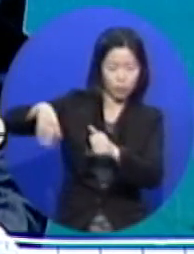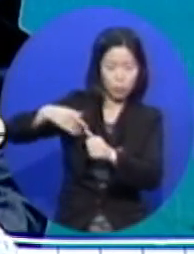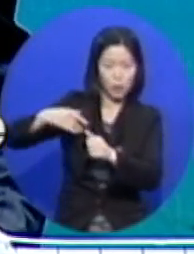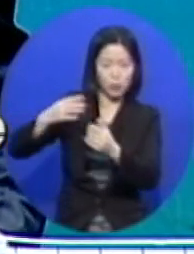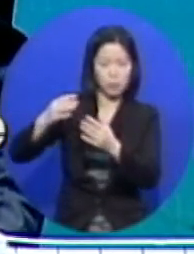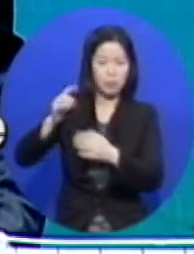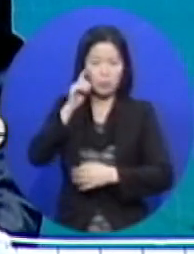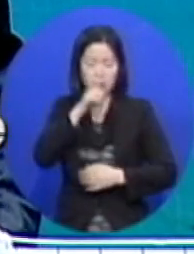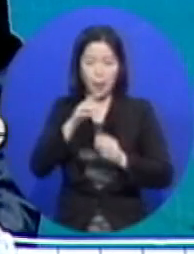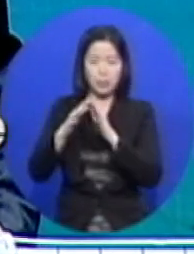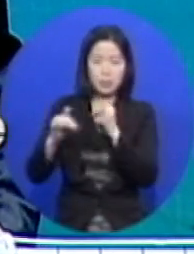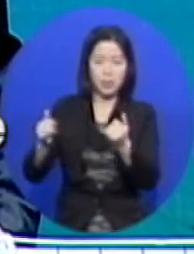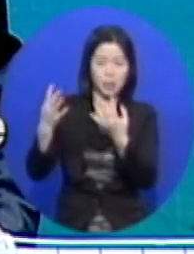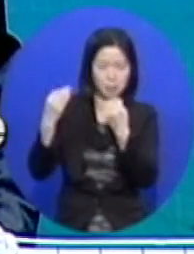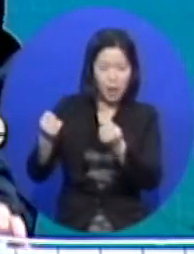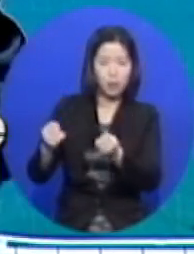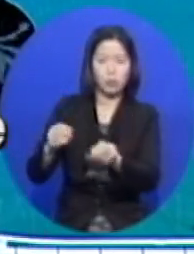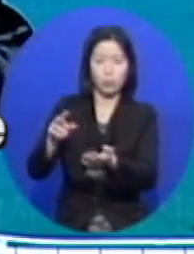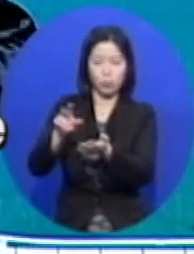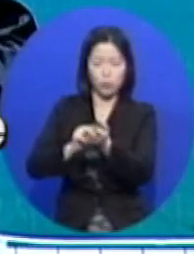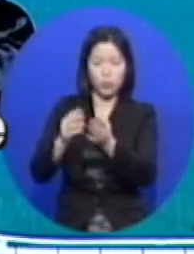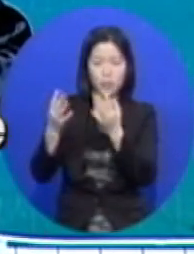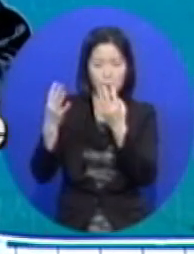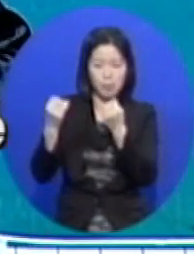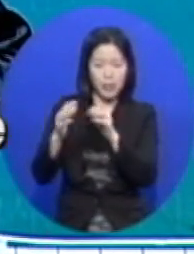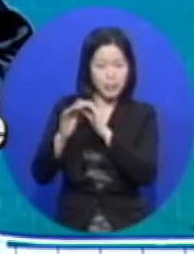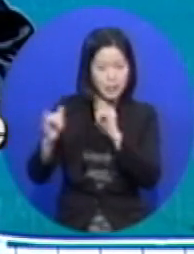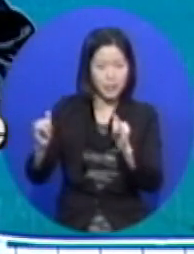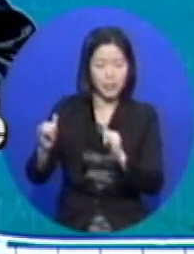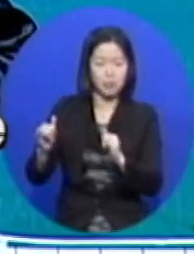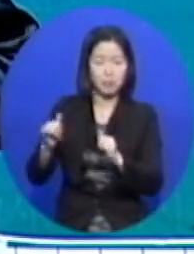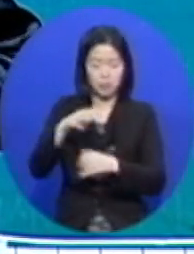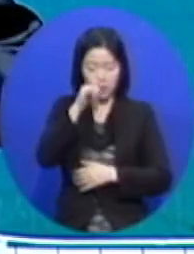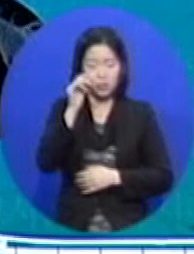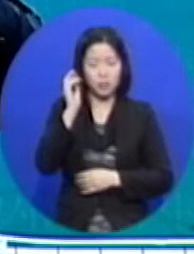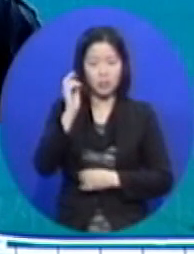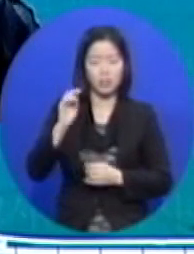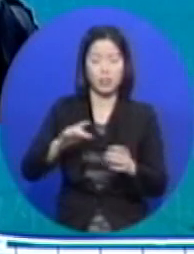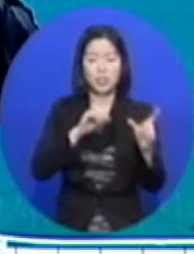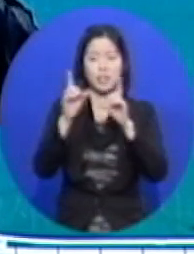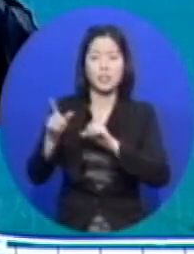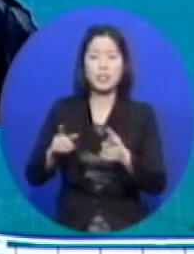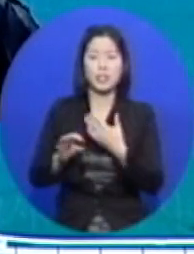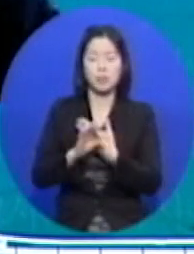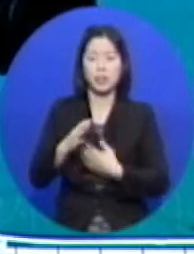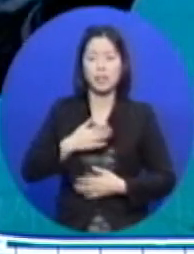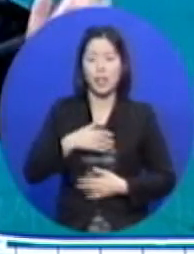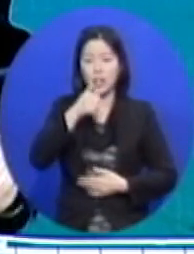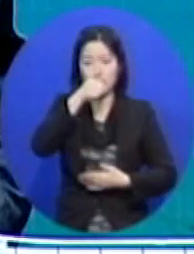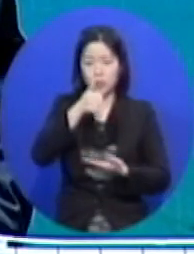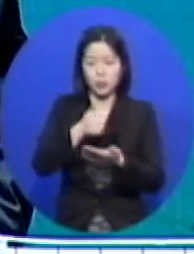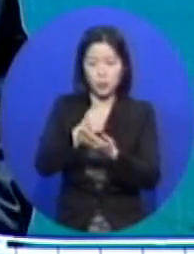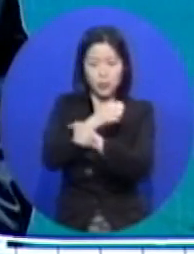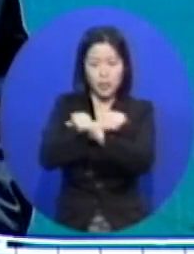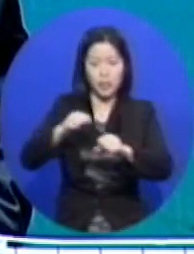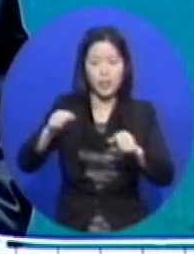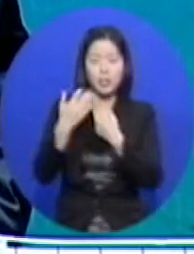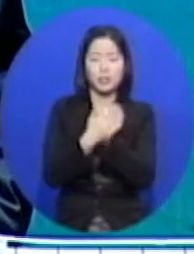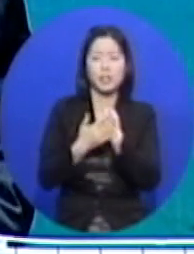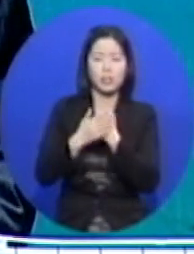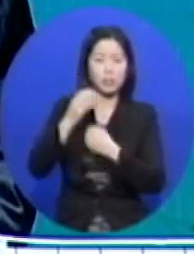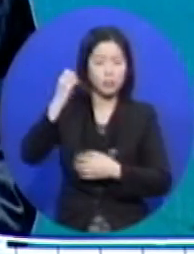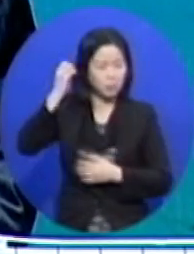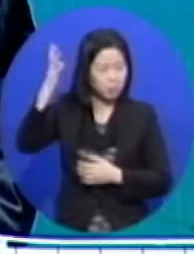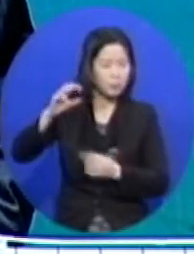문제가 있는 사람이 많은가 그렇게 살고 있다면 나는 속주의 은혜를 벌써 잃어 버린 거예요